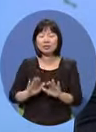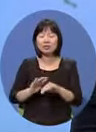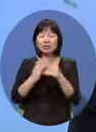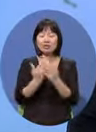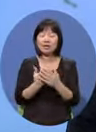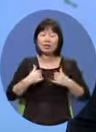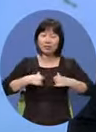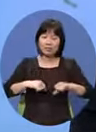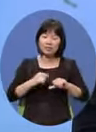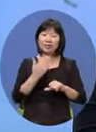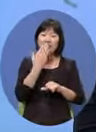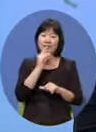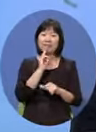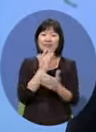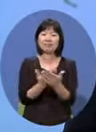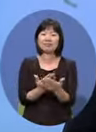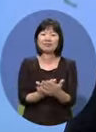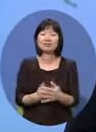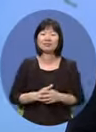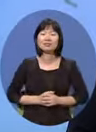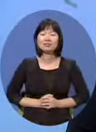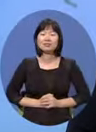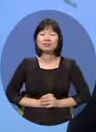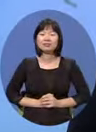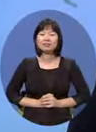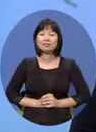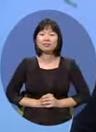다 내려놓을 수 있도록 얘기를 좀 해주세요.